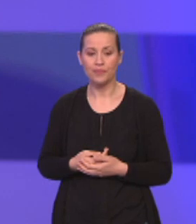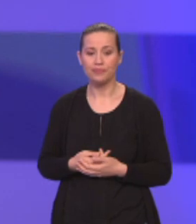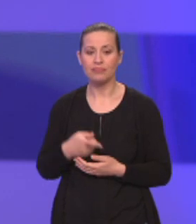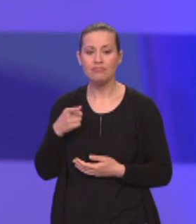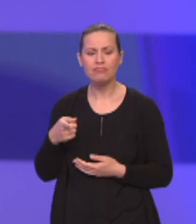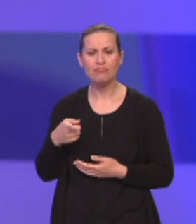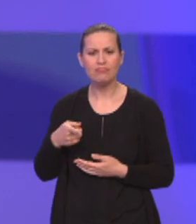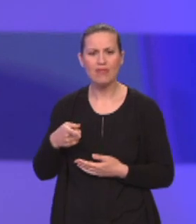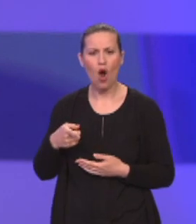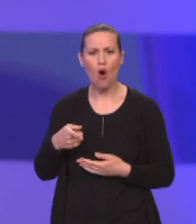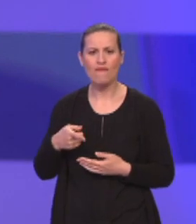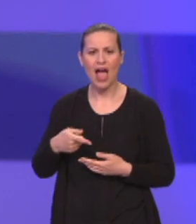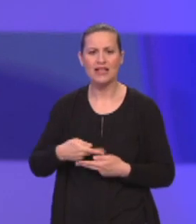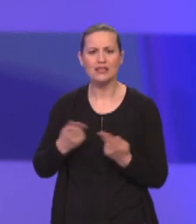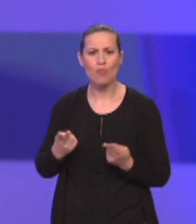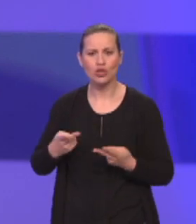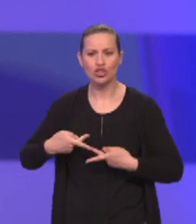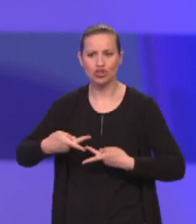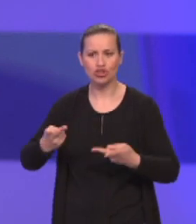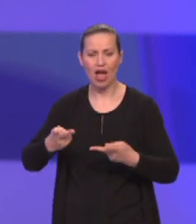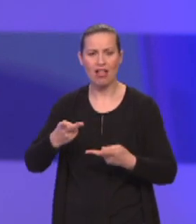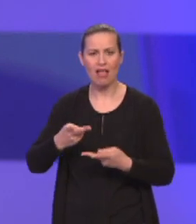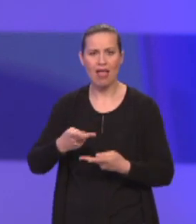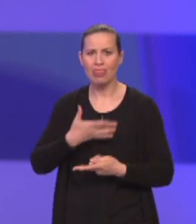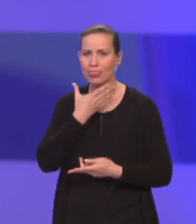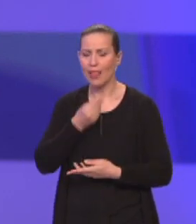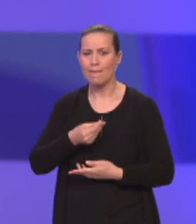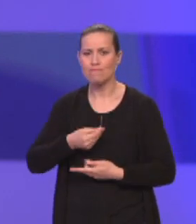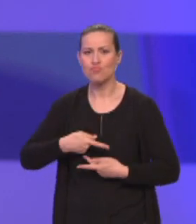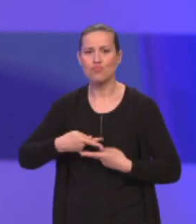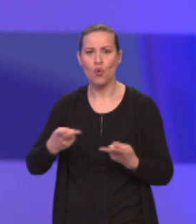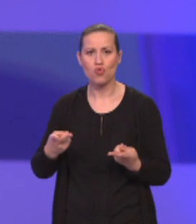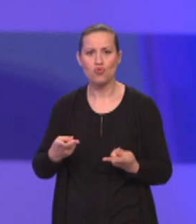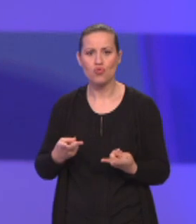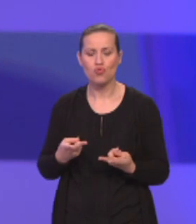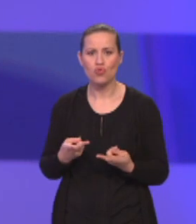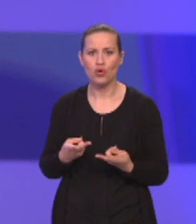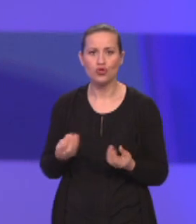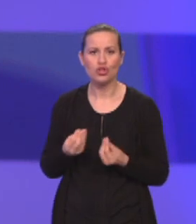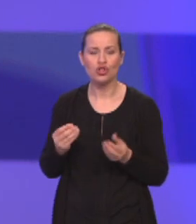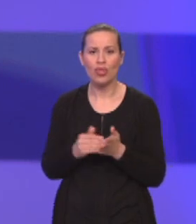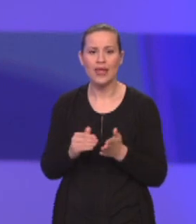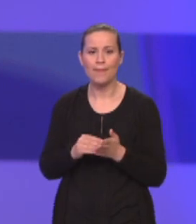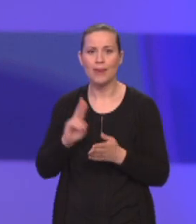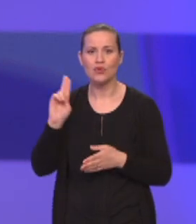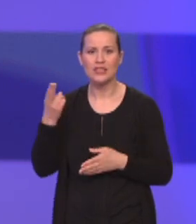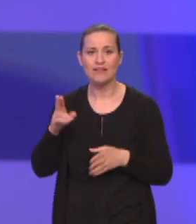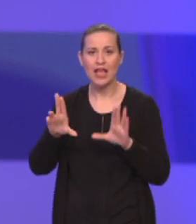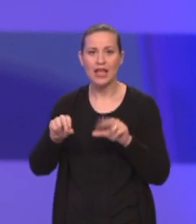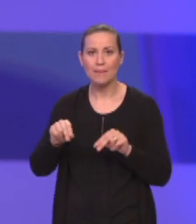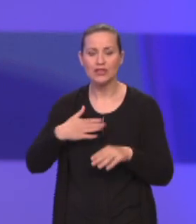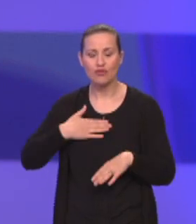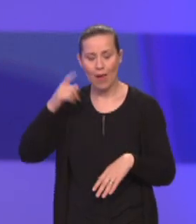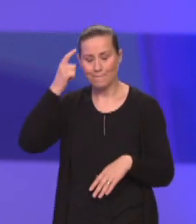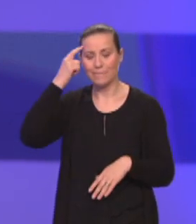Spot šalje definitivno jednu sjajnu poruku, poruku koju trebamo svi nekako imati u